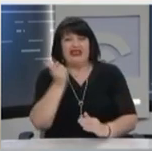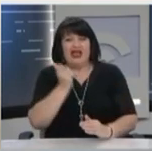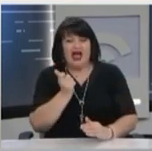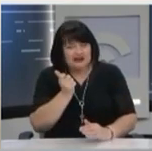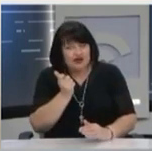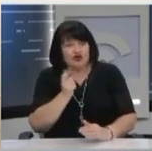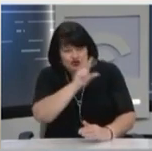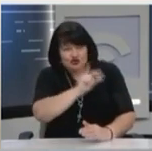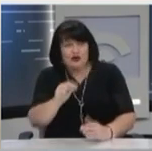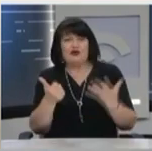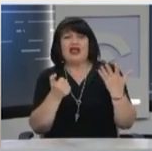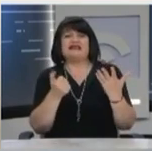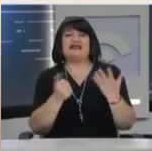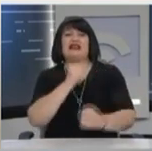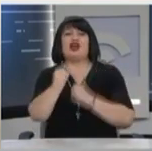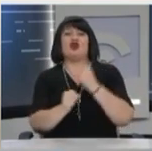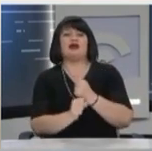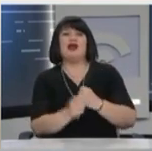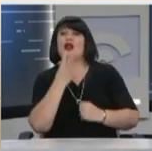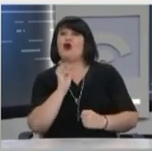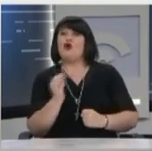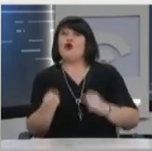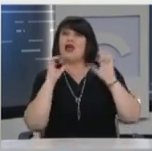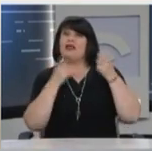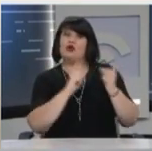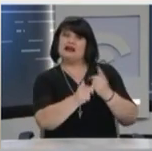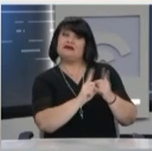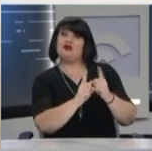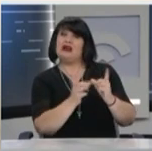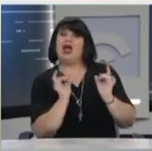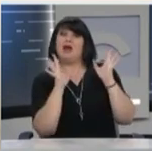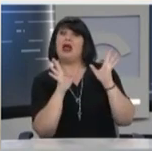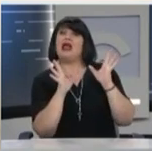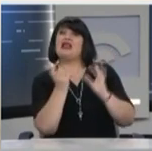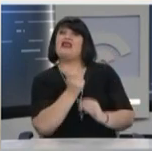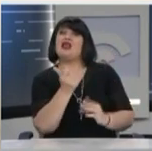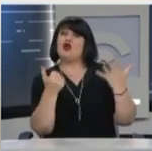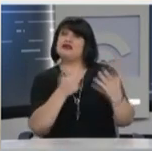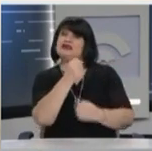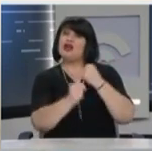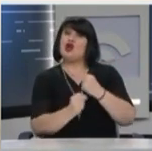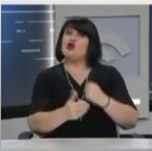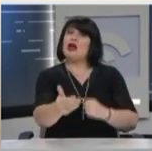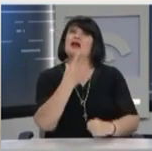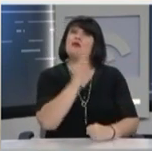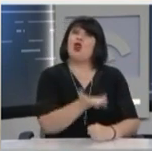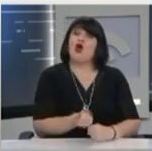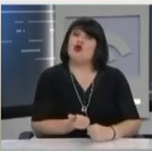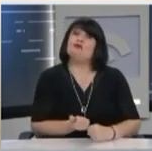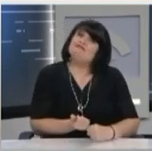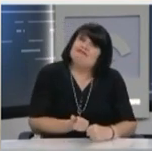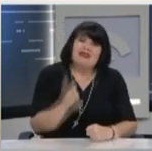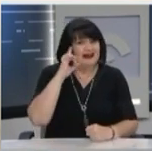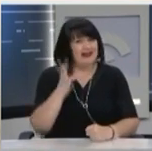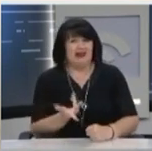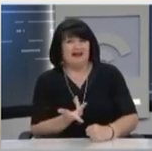μόνο η Νέα Δημοκρατία να μπορεί να κάνει συμφωνίες με τις τράπεζες και να παίρνει αυτή την απαλλαγή. Τι θα πει τελευταία φορά.